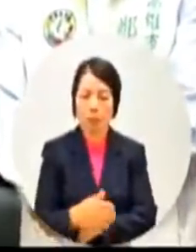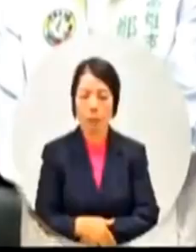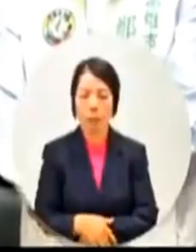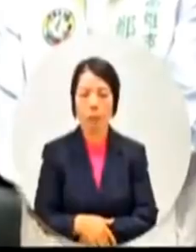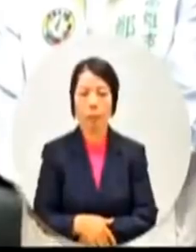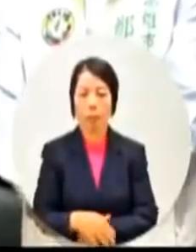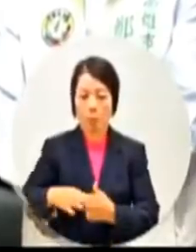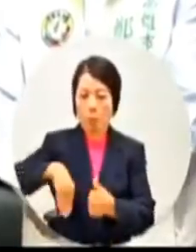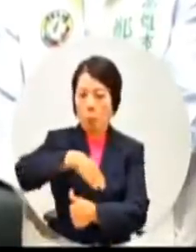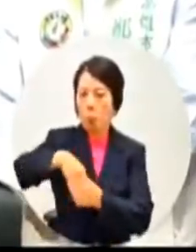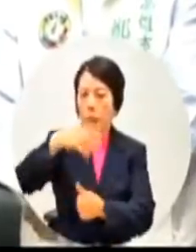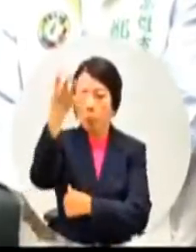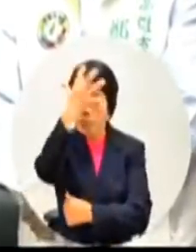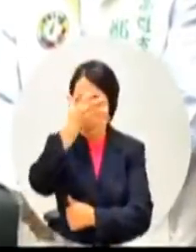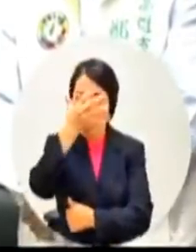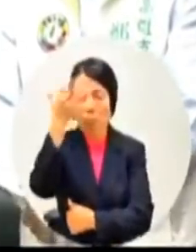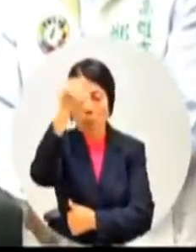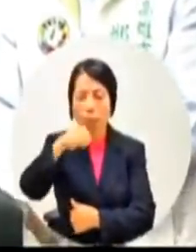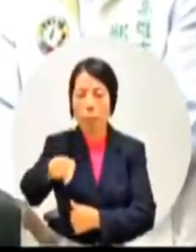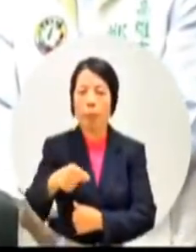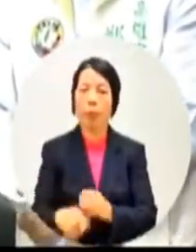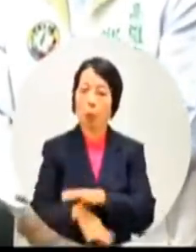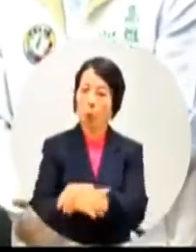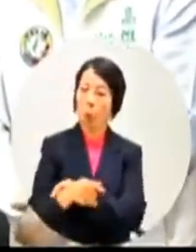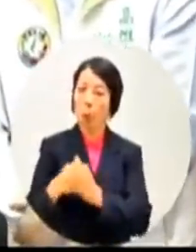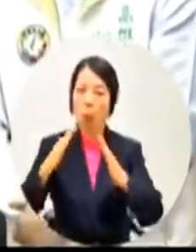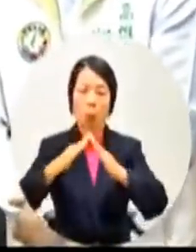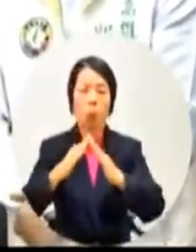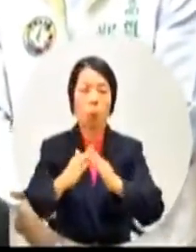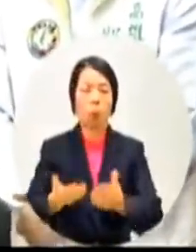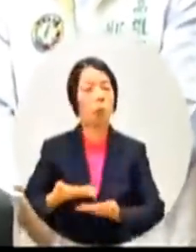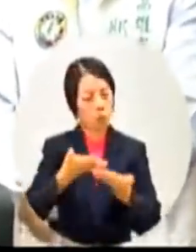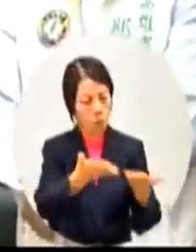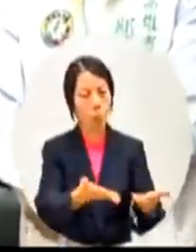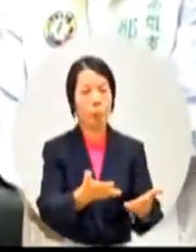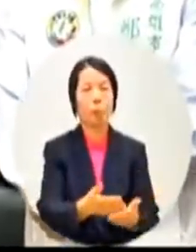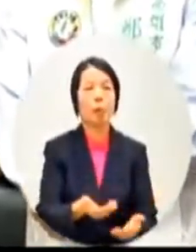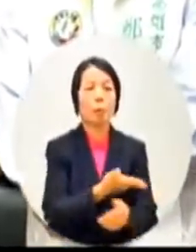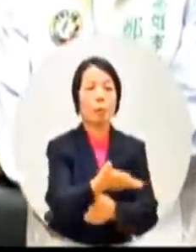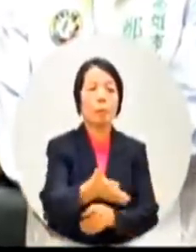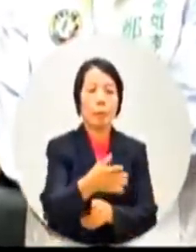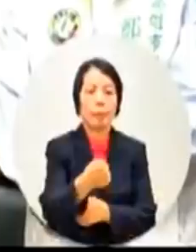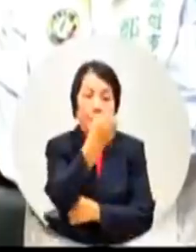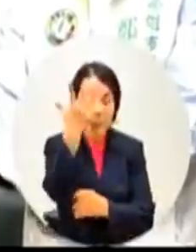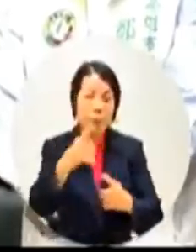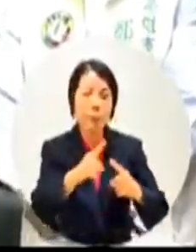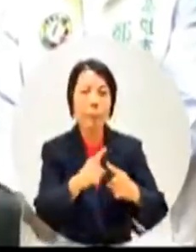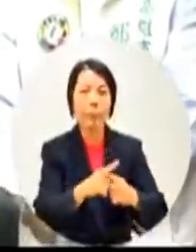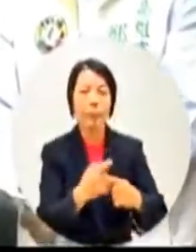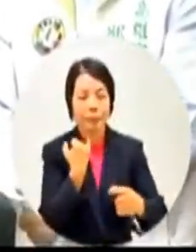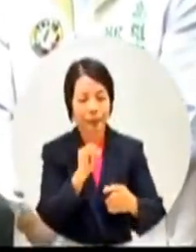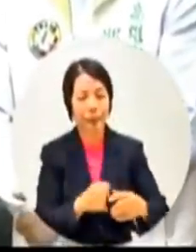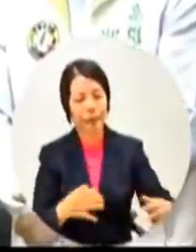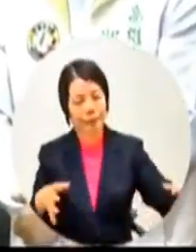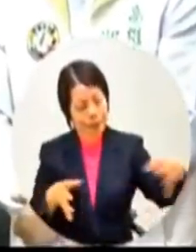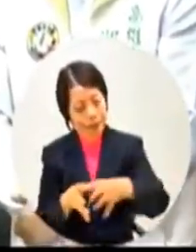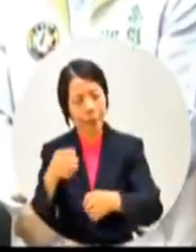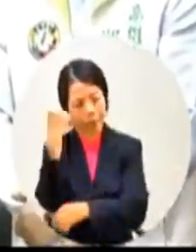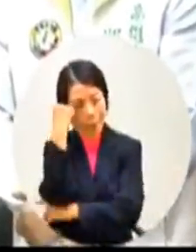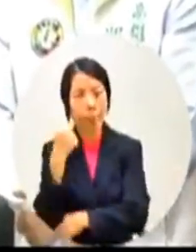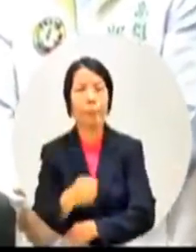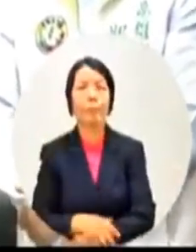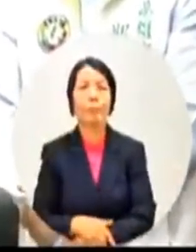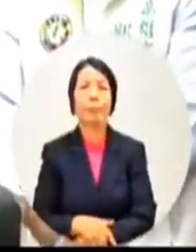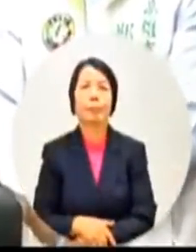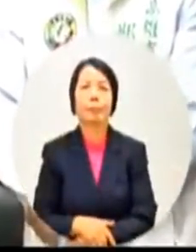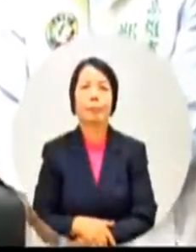来，然后要没有房子住的年轻人可以进到他家。你的配对的因素是什么？宗教，甚至血